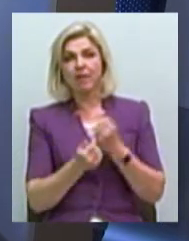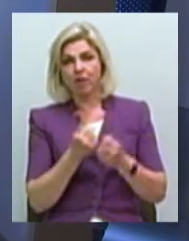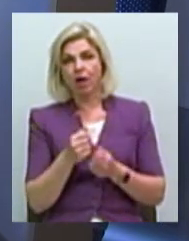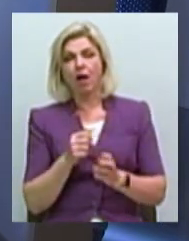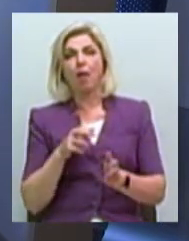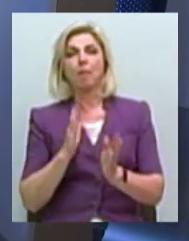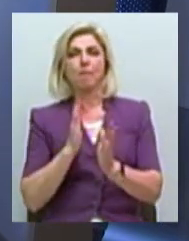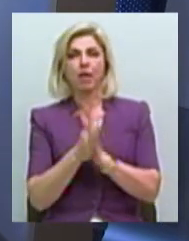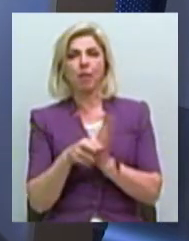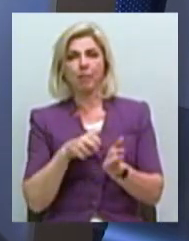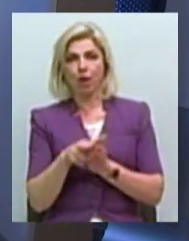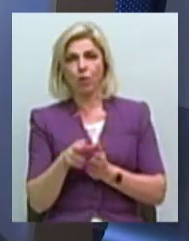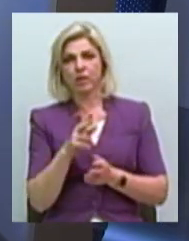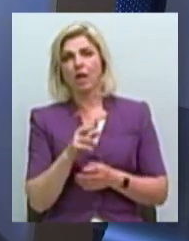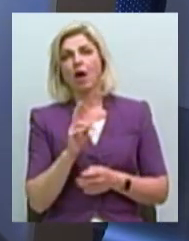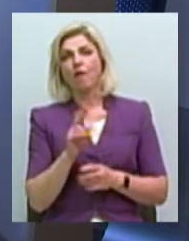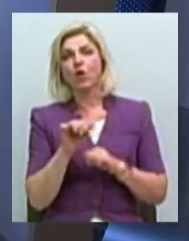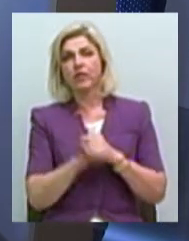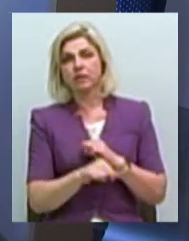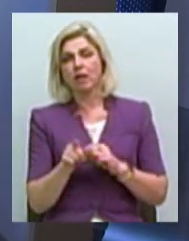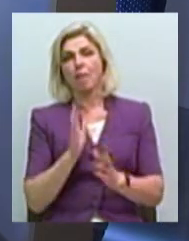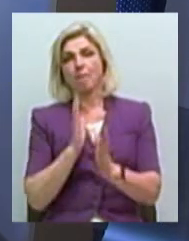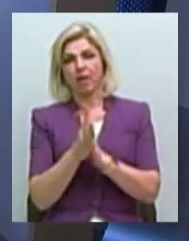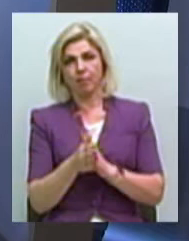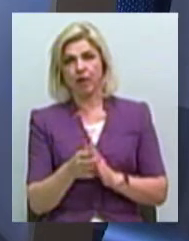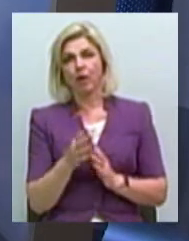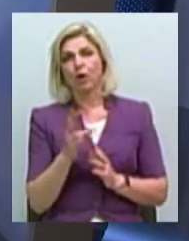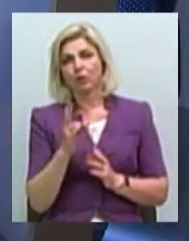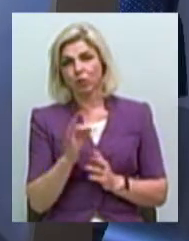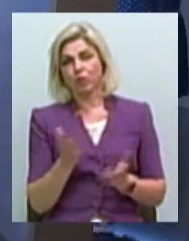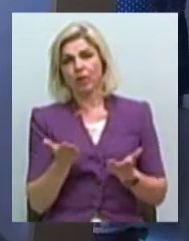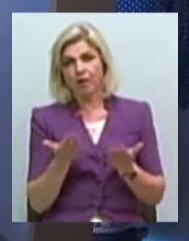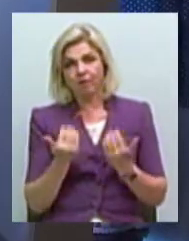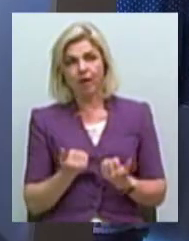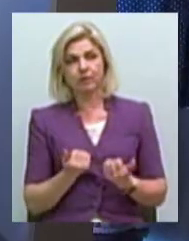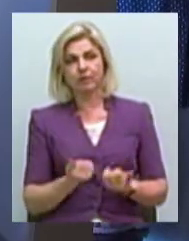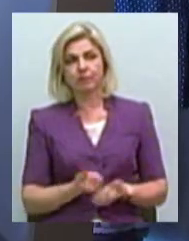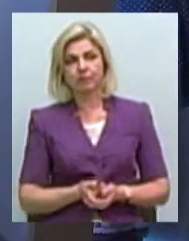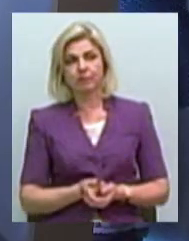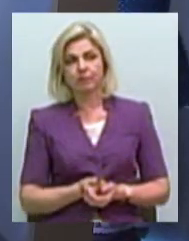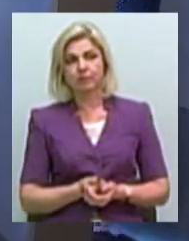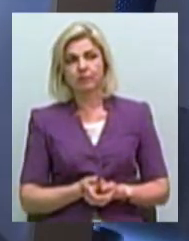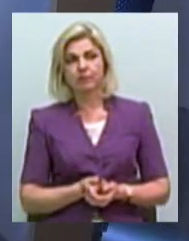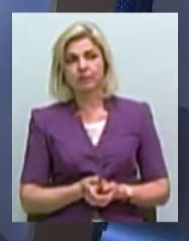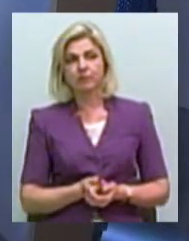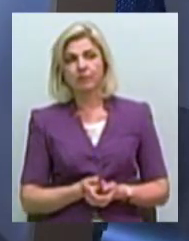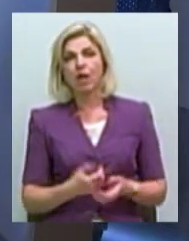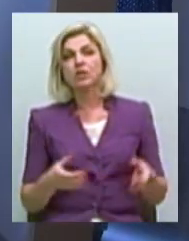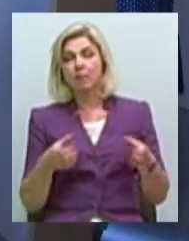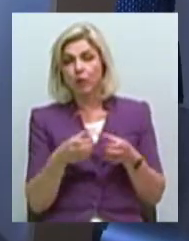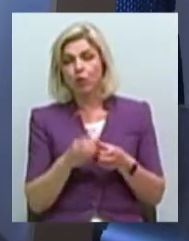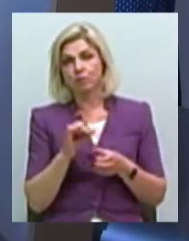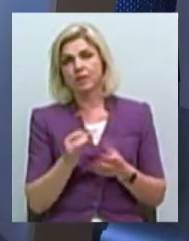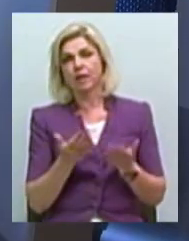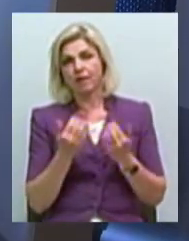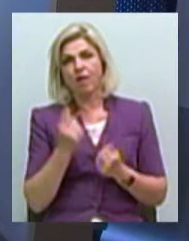проходит мимо, извините за выражение, там кого-то насилуют, он проходит мимо. Ну, ё-моё, давайте же как-то соберемся и действительно, как говорится,